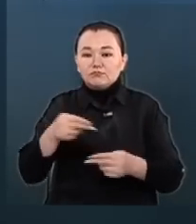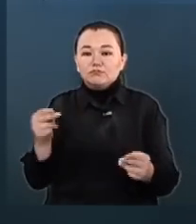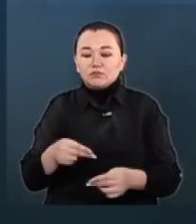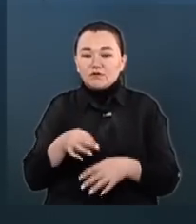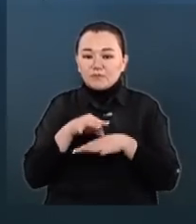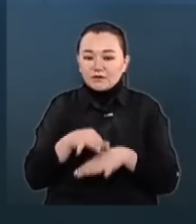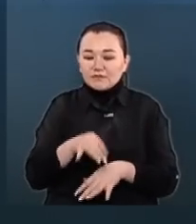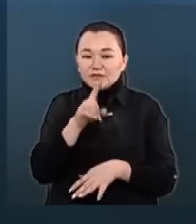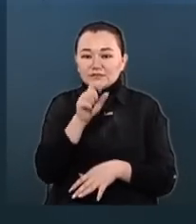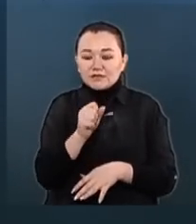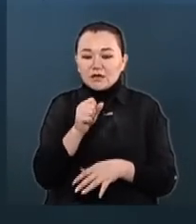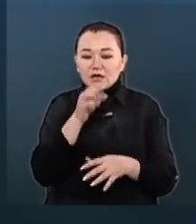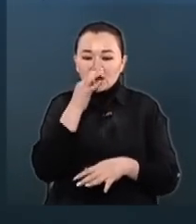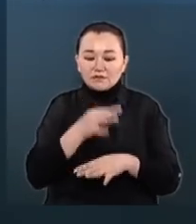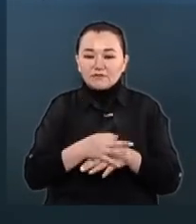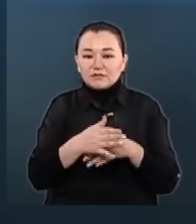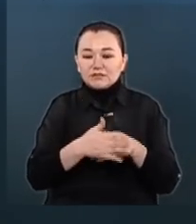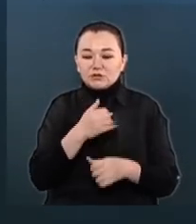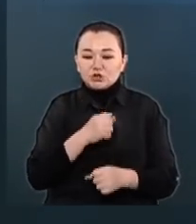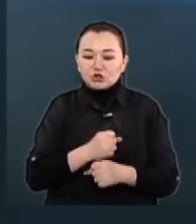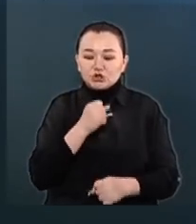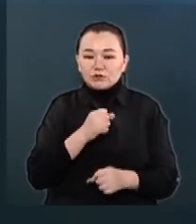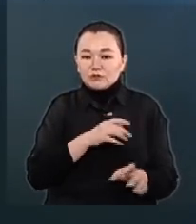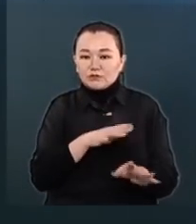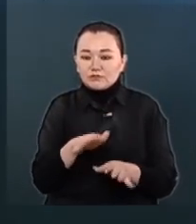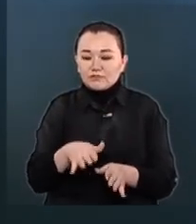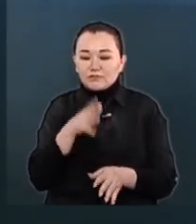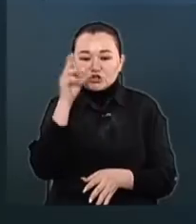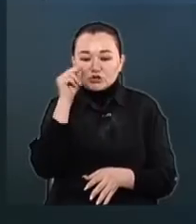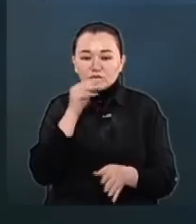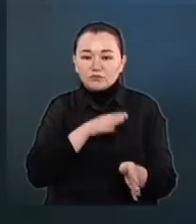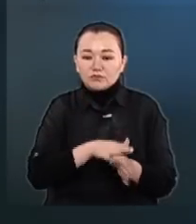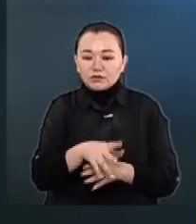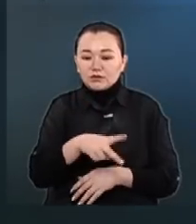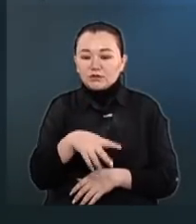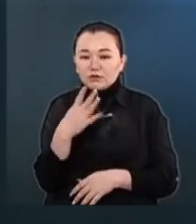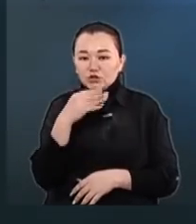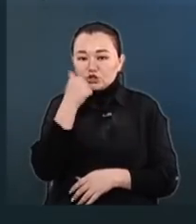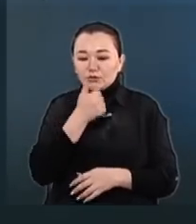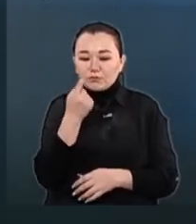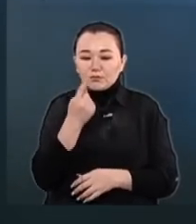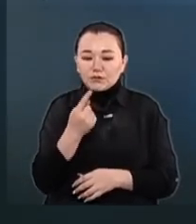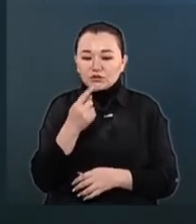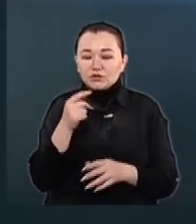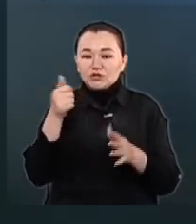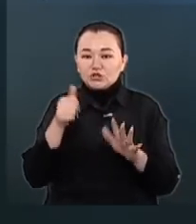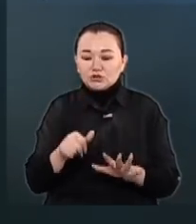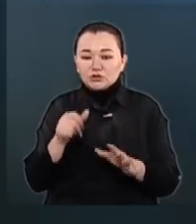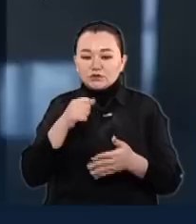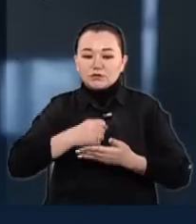рәсімін өткізгені үшін жауапкершілігін қатаңдату шарасын орындау мерзімі болып, 2024 жылдың 1 тоқсаны